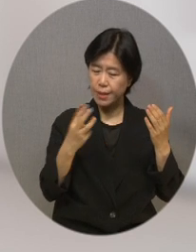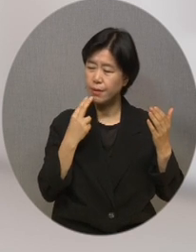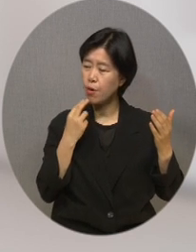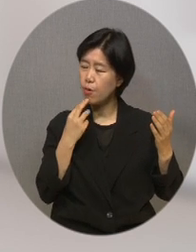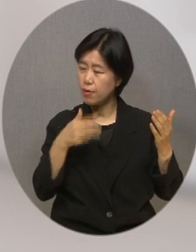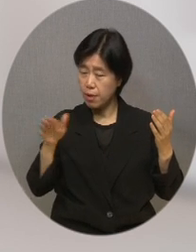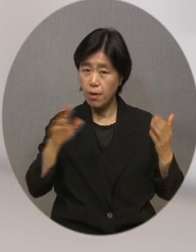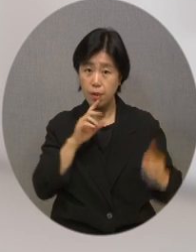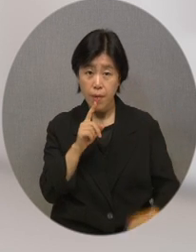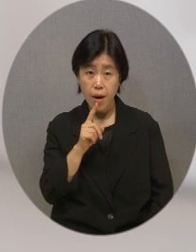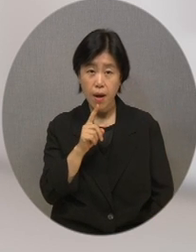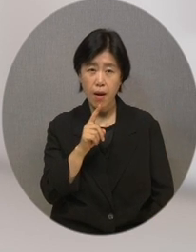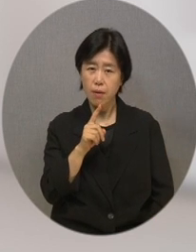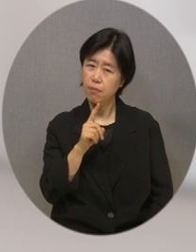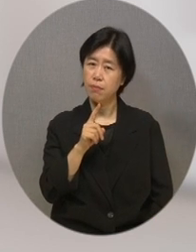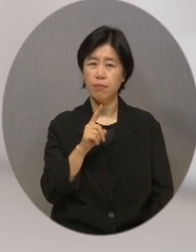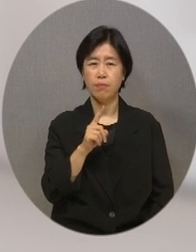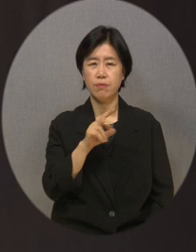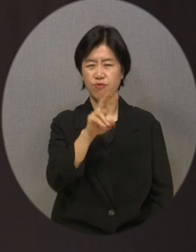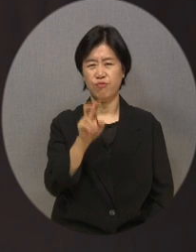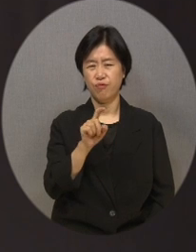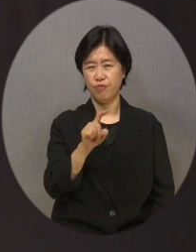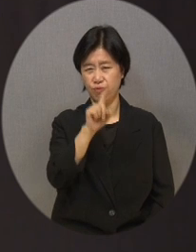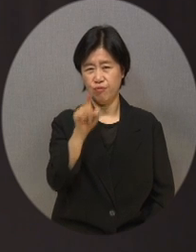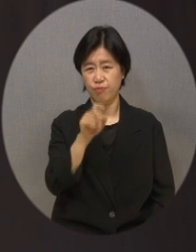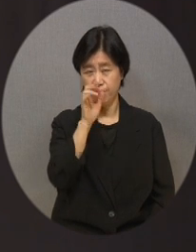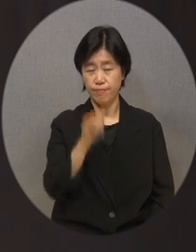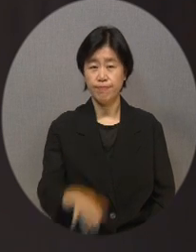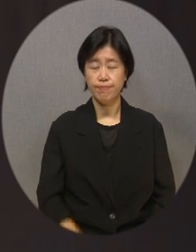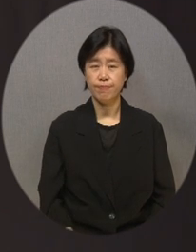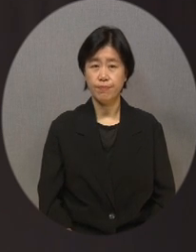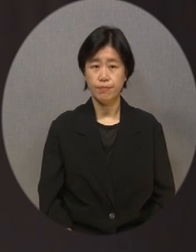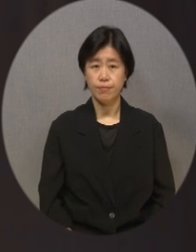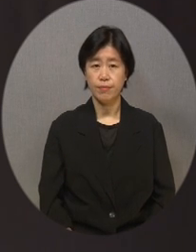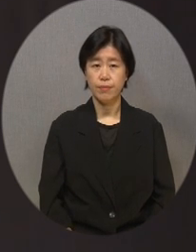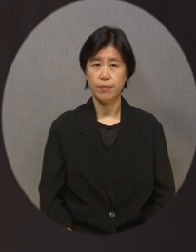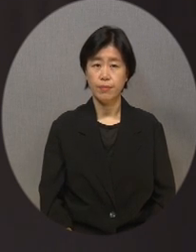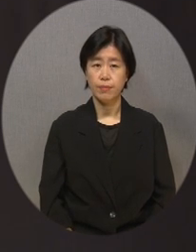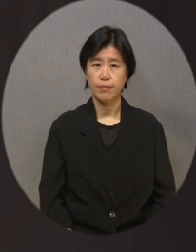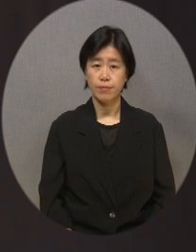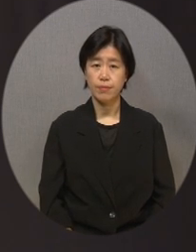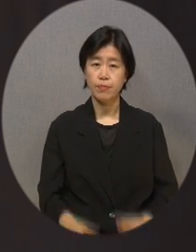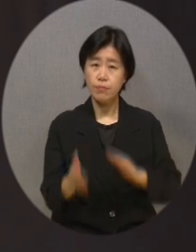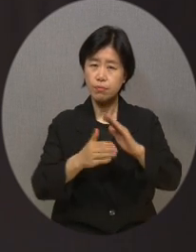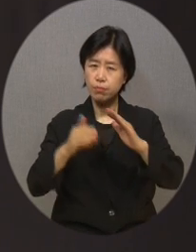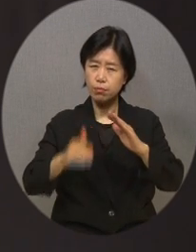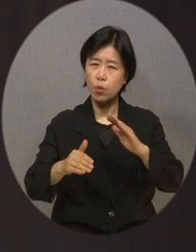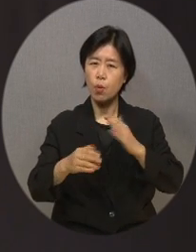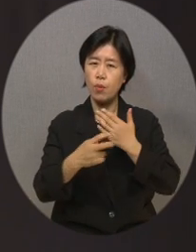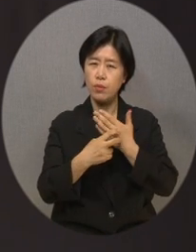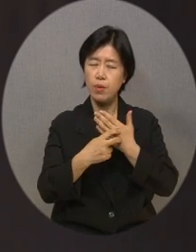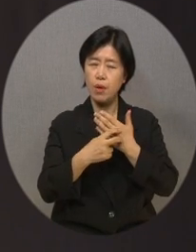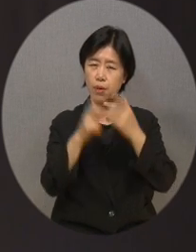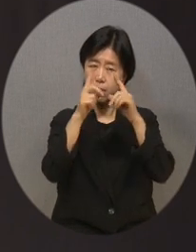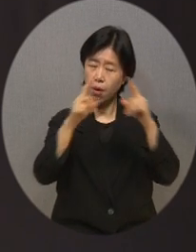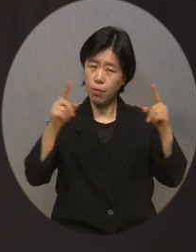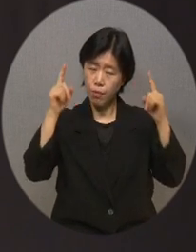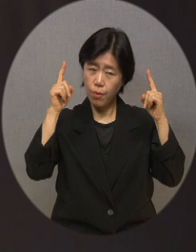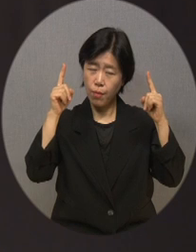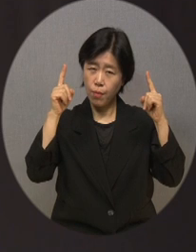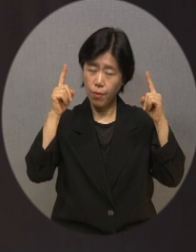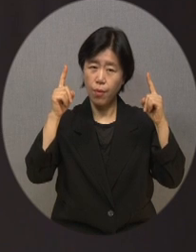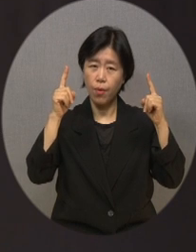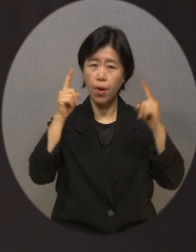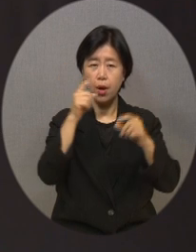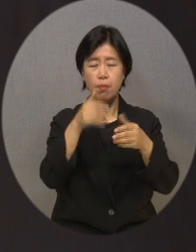조건 또는 의사 자격증 또는 공공의대의 지역성 이런 것들을 더 강화시키면 그 부분은 해소될 수 있는 부분이다.